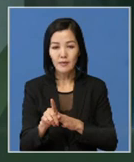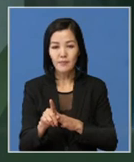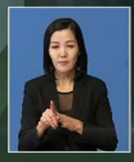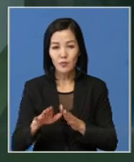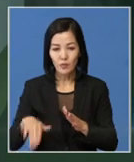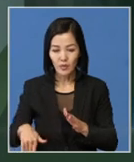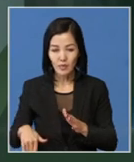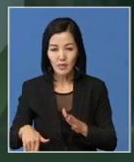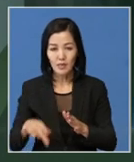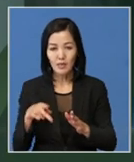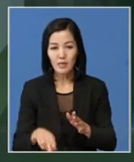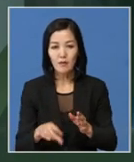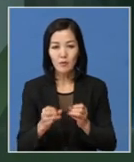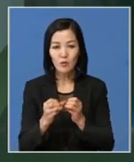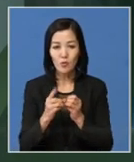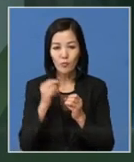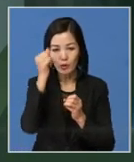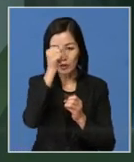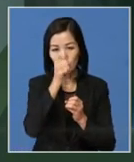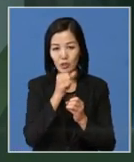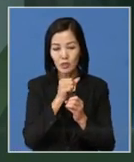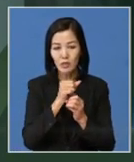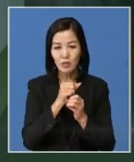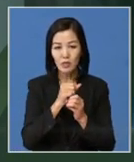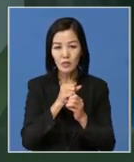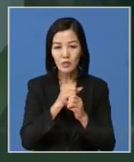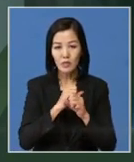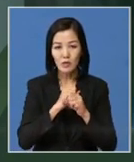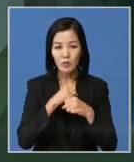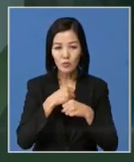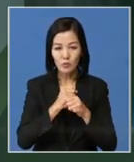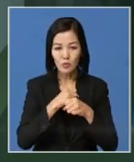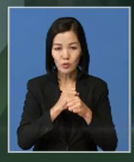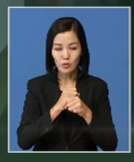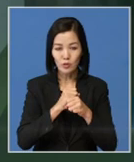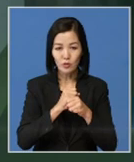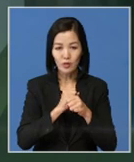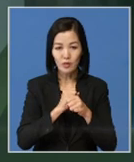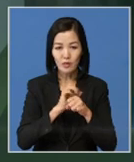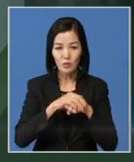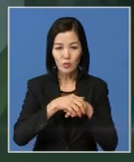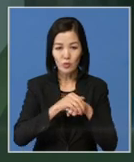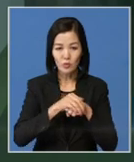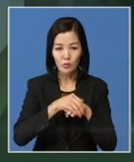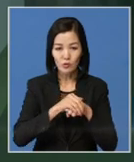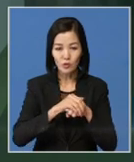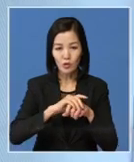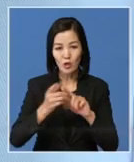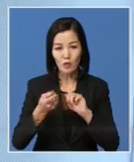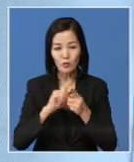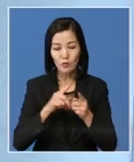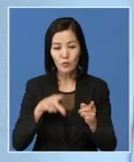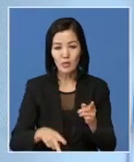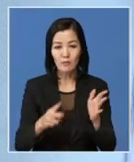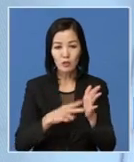Одан кейін 2011-ден бастап ұршық буын алмастыруы. Әрине ұршық буын алмастырылды Алматы облысында тарихында 2007